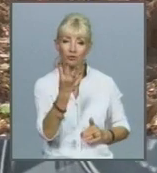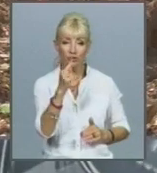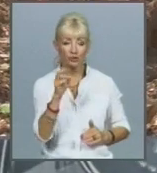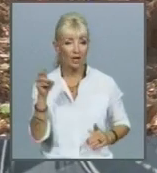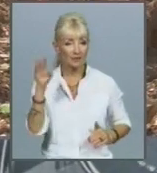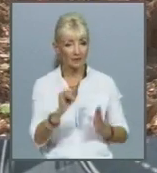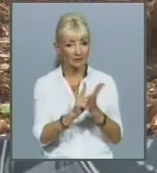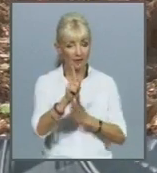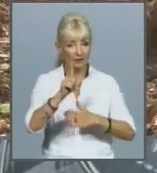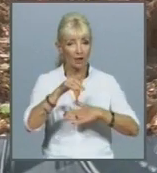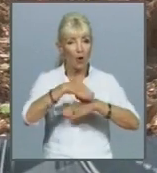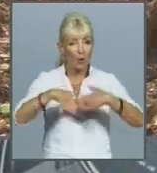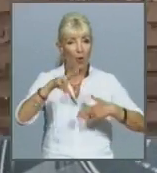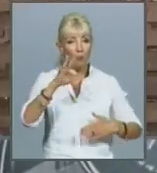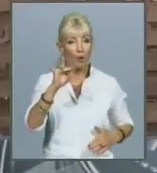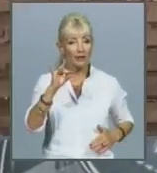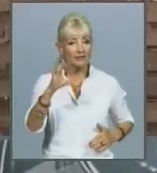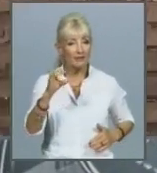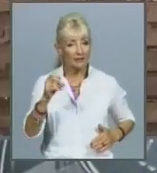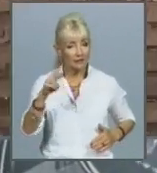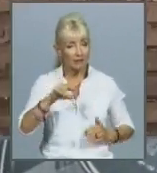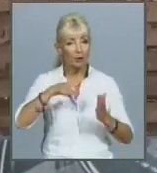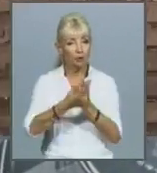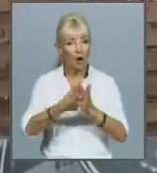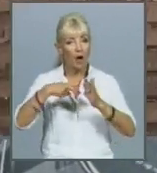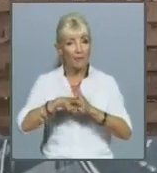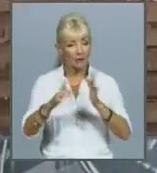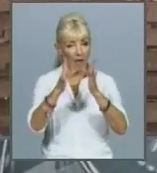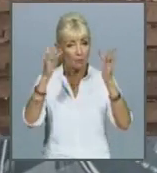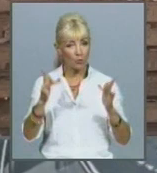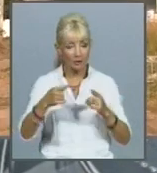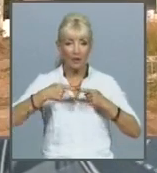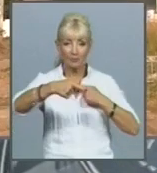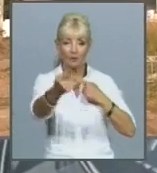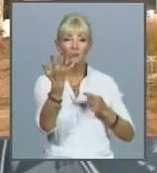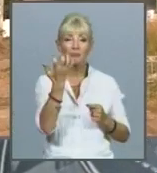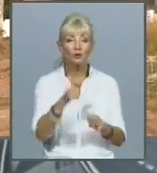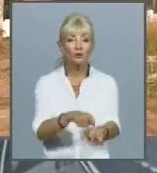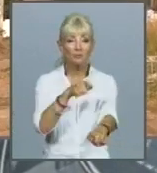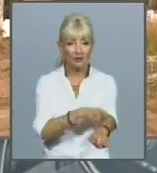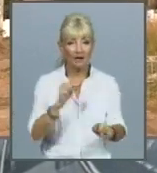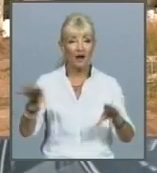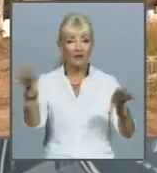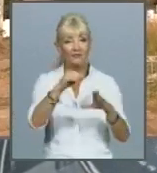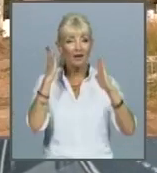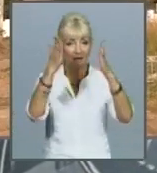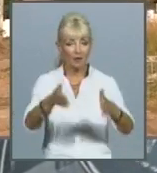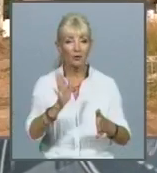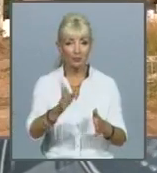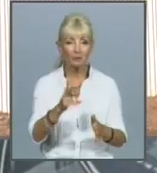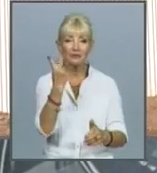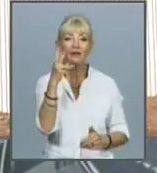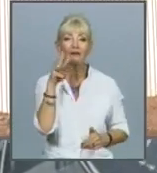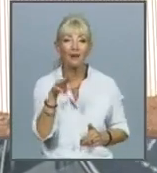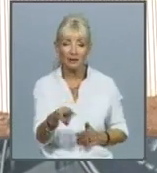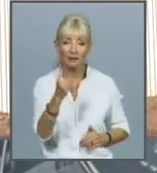з ділянки від вулиці Моїсеївської до метромоста. Протяжністю десь близько 500 метрів. А вся дорога буде довжиною в 2 кілометри